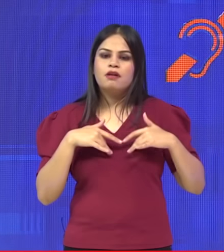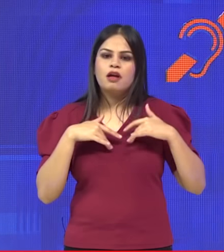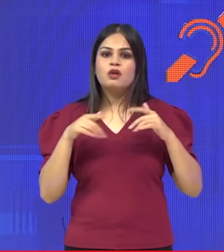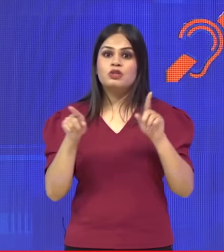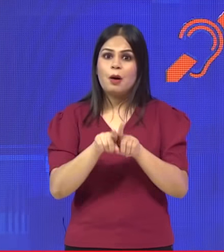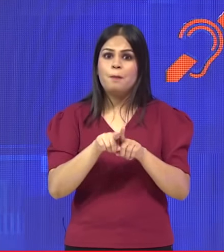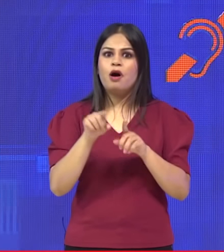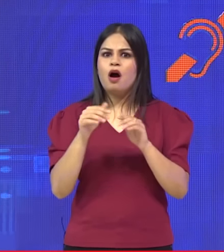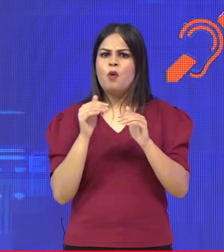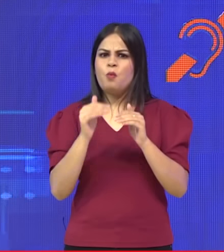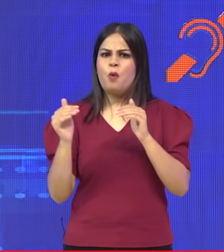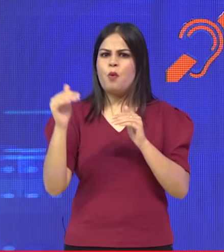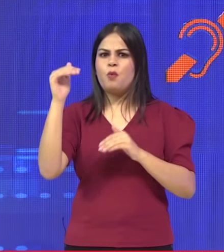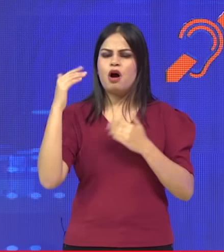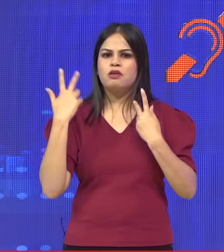ऑन थाउजेंड टाइम्स